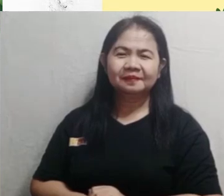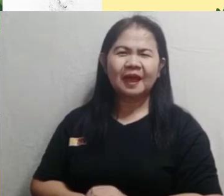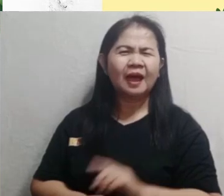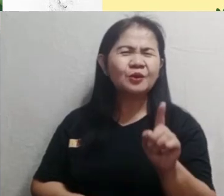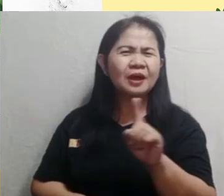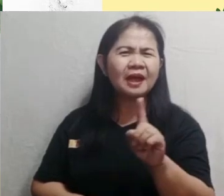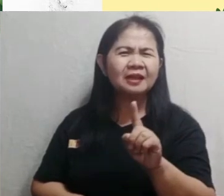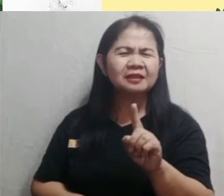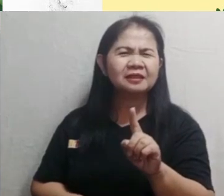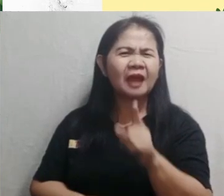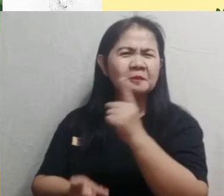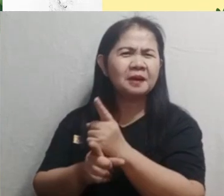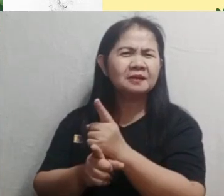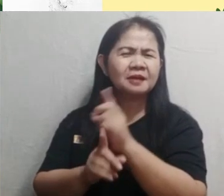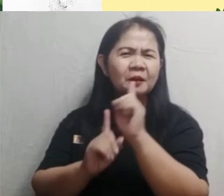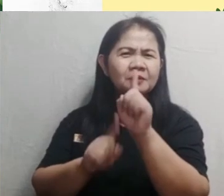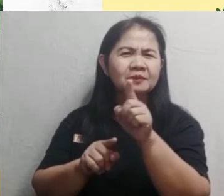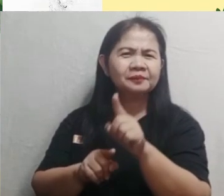Ano kaya ang tamang sagot?